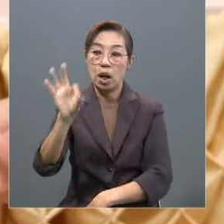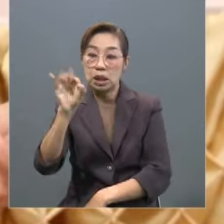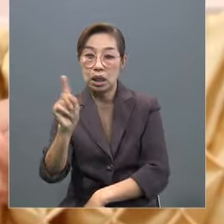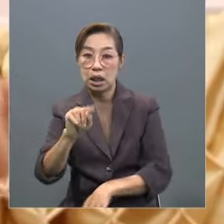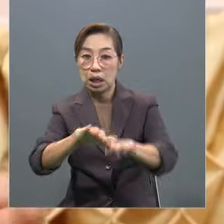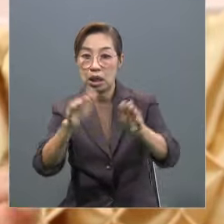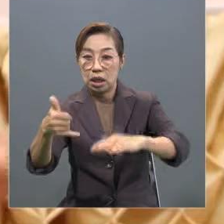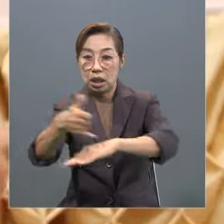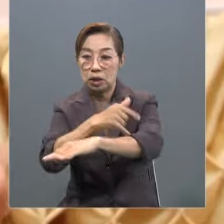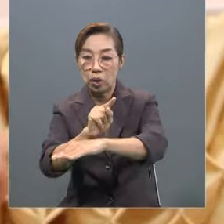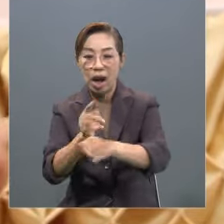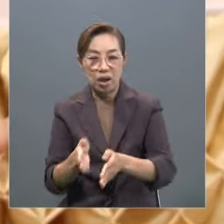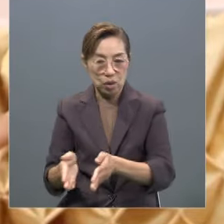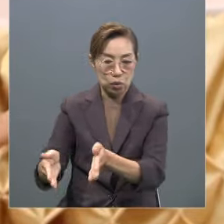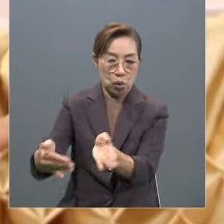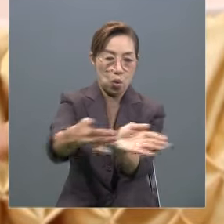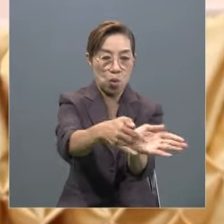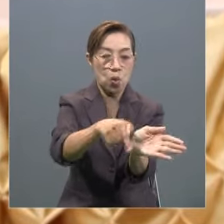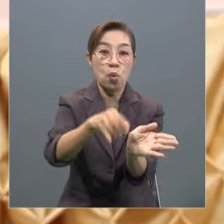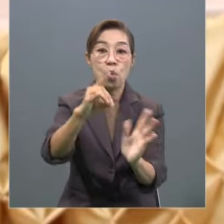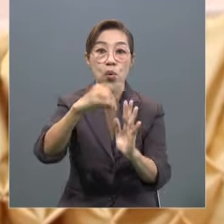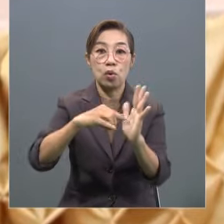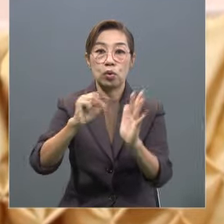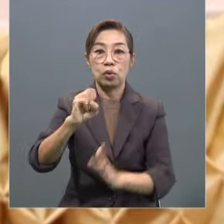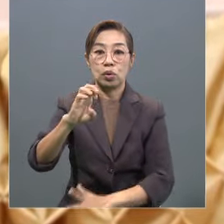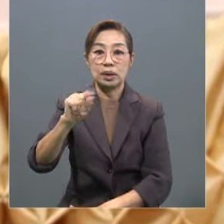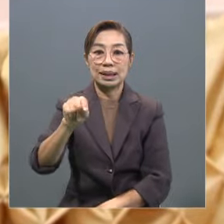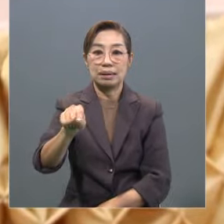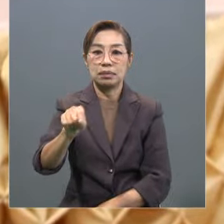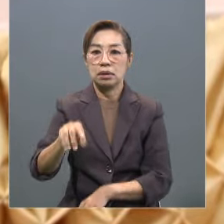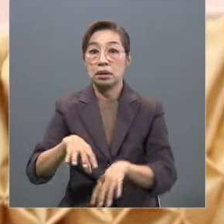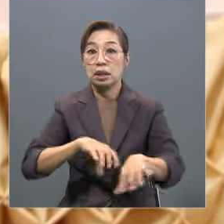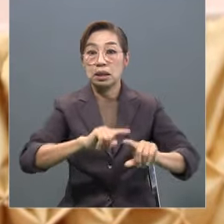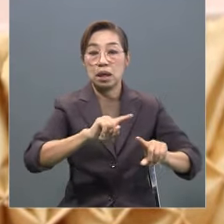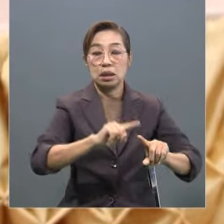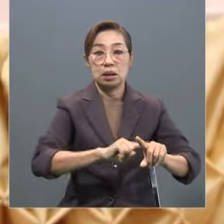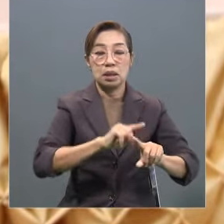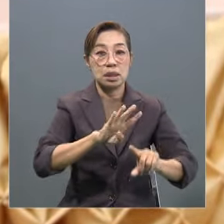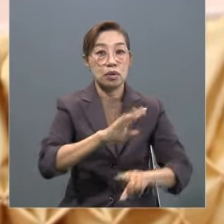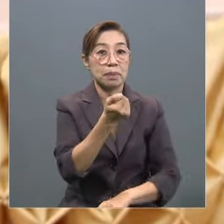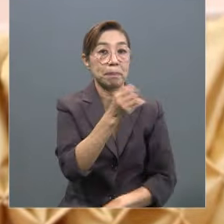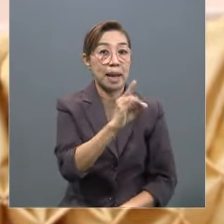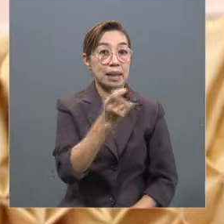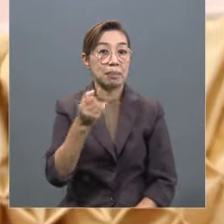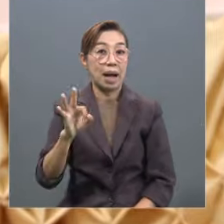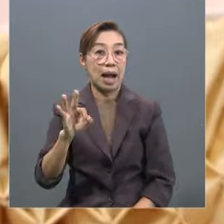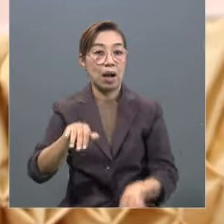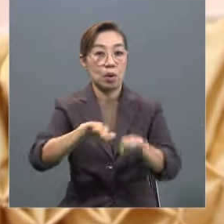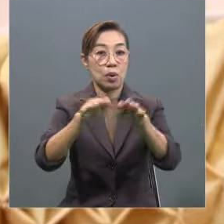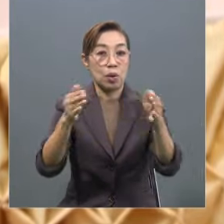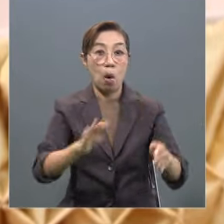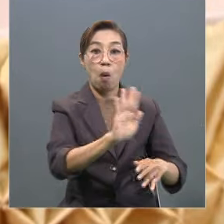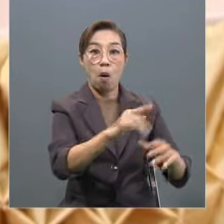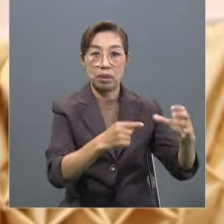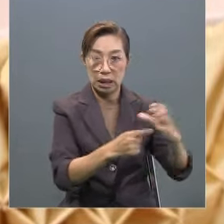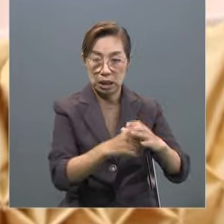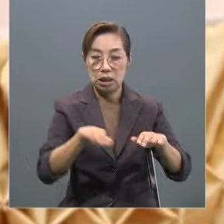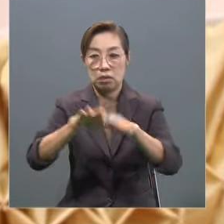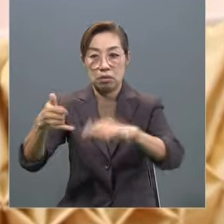โค้งดุสิตก็จะเป็นถ้าเป็นวันที่จัดวันที่18 19วันที่19ก็จะเป็น2เวทีพร้อมกันเลยมีของเมืองพัทยาอันนี้ก็จะ